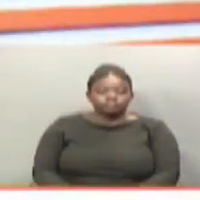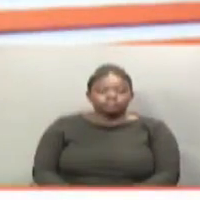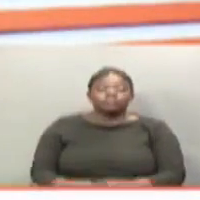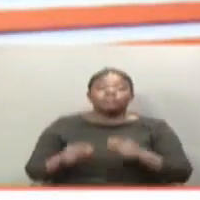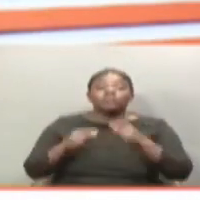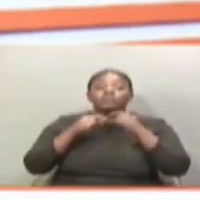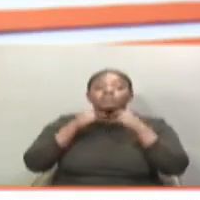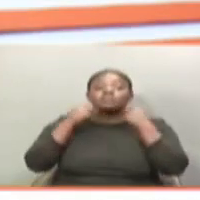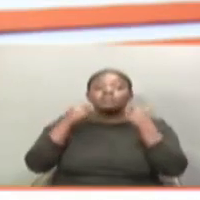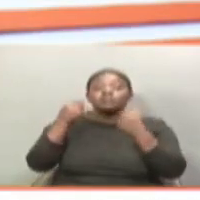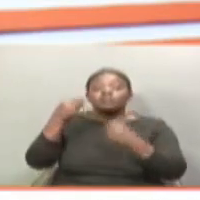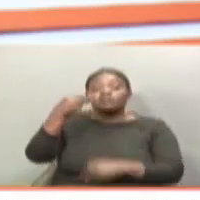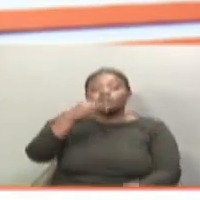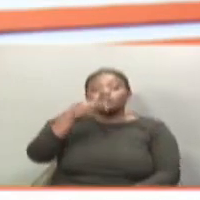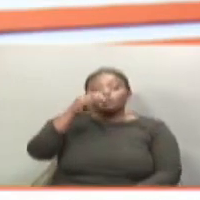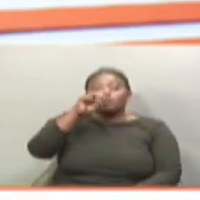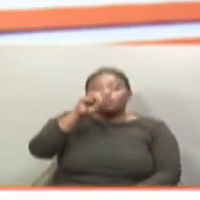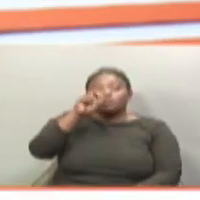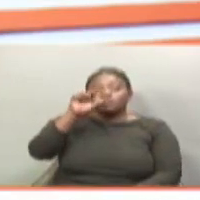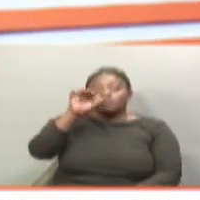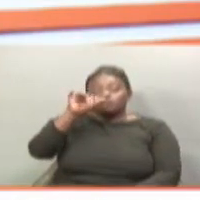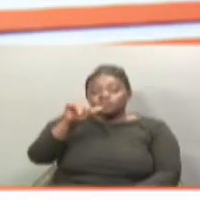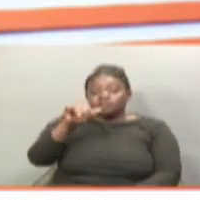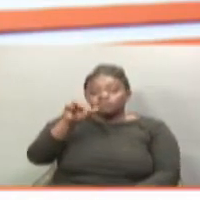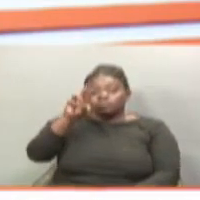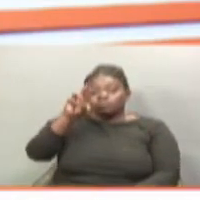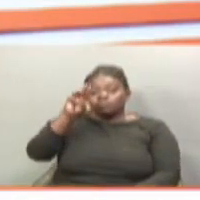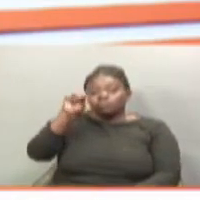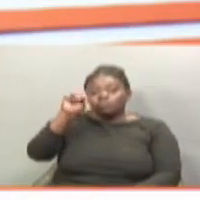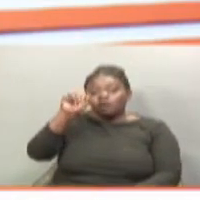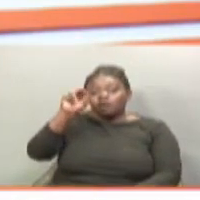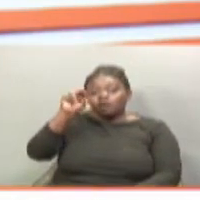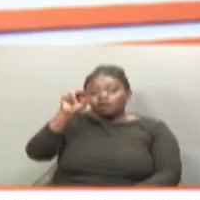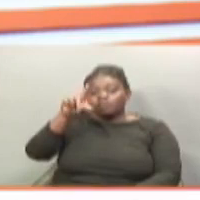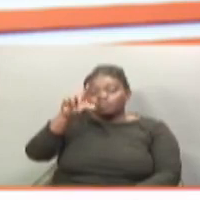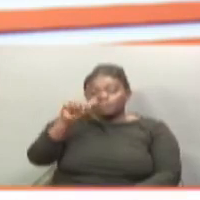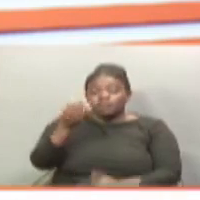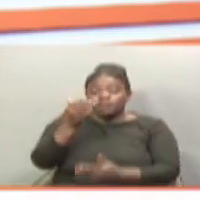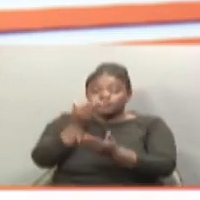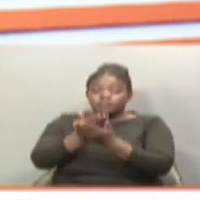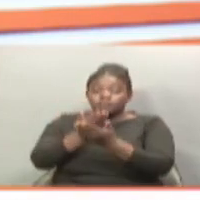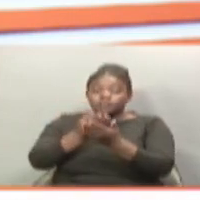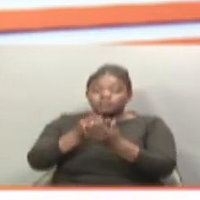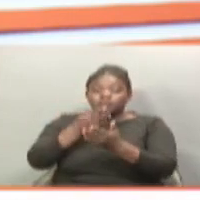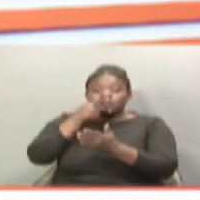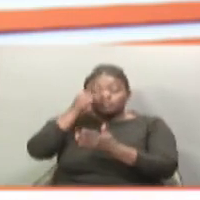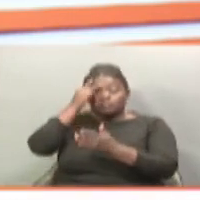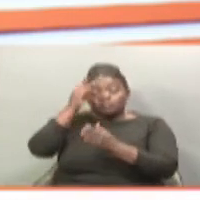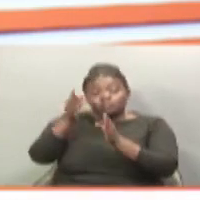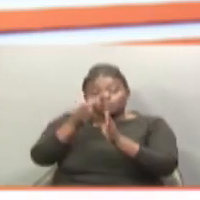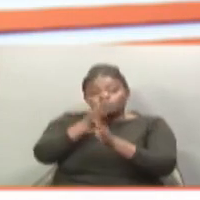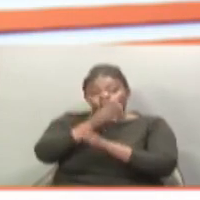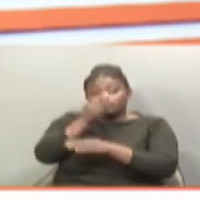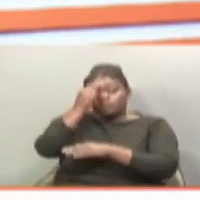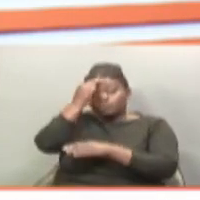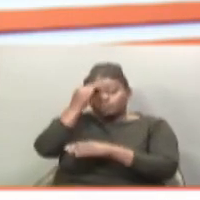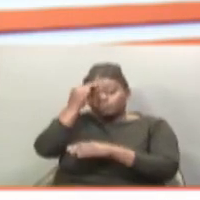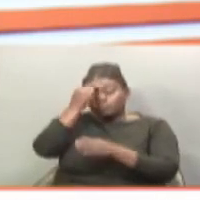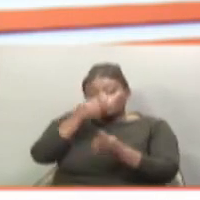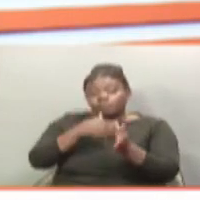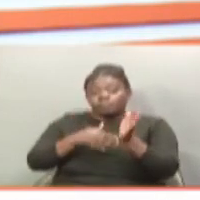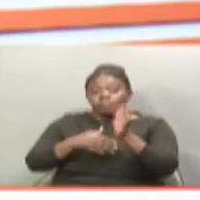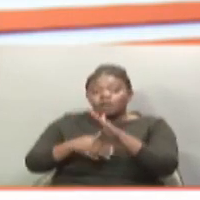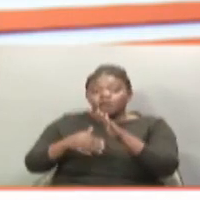Reverend Father Henry Wamala w'essaza lye Lugazi onasabye abazadde okulambika obulungi abayizi abakomaweeka